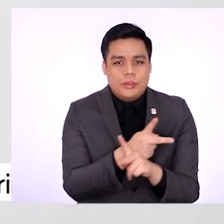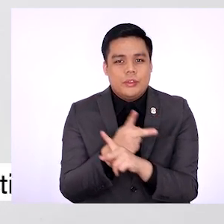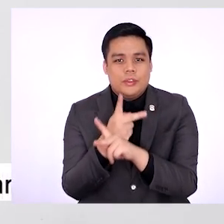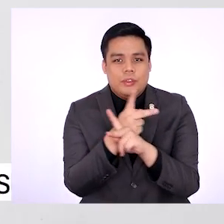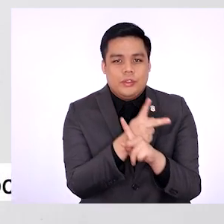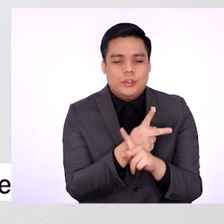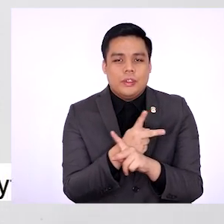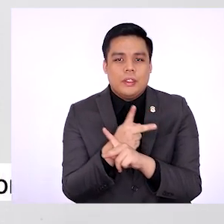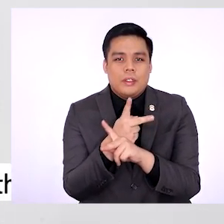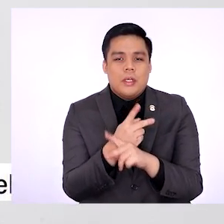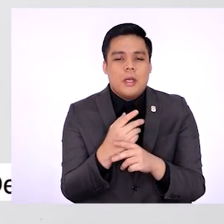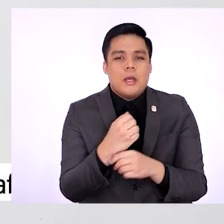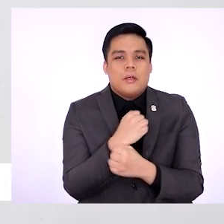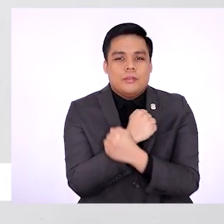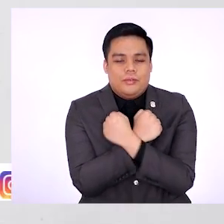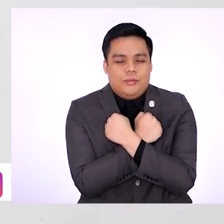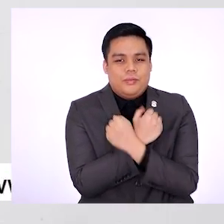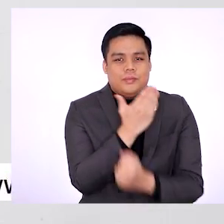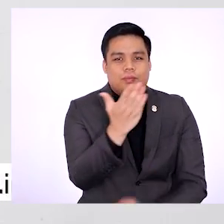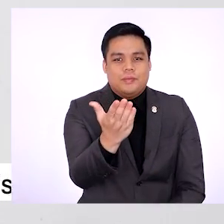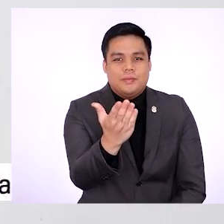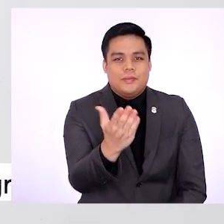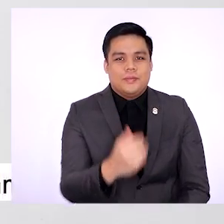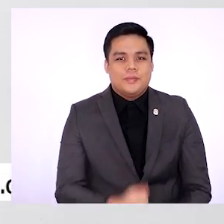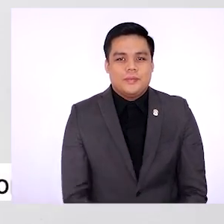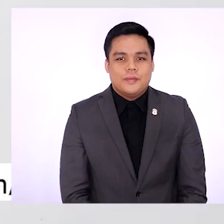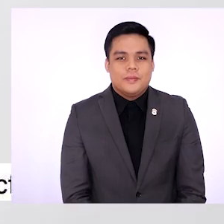sa amin. Mahal na mahal po namin kayo.